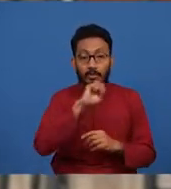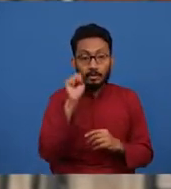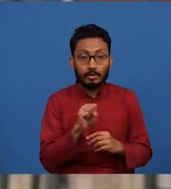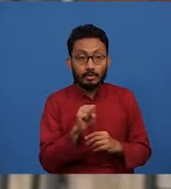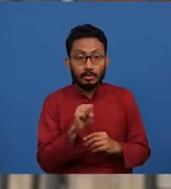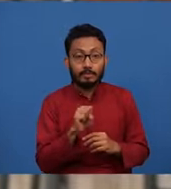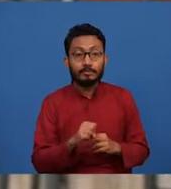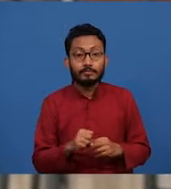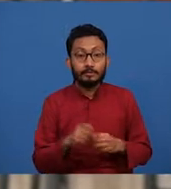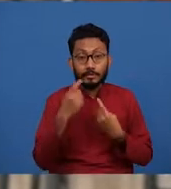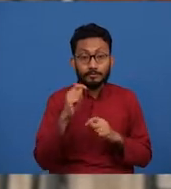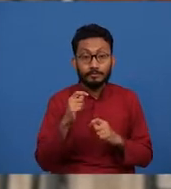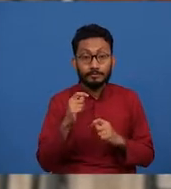petikan,